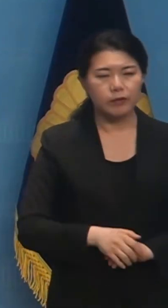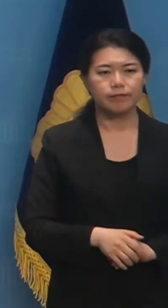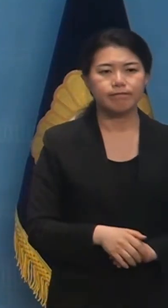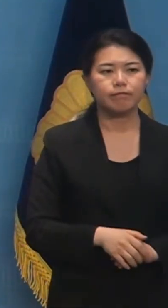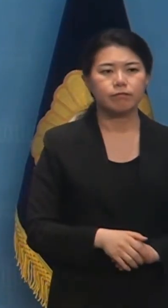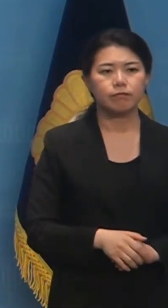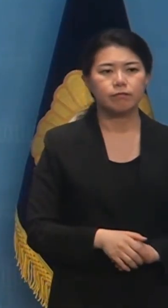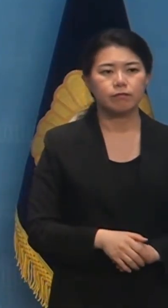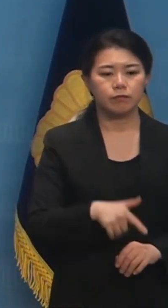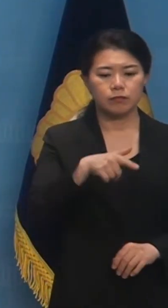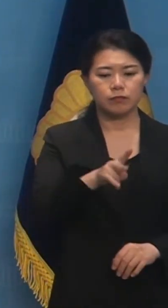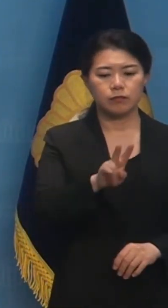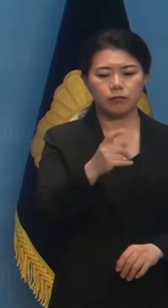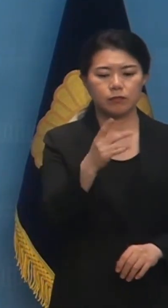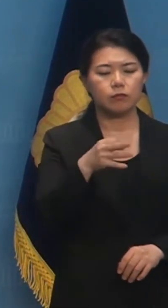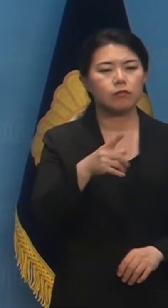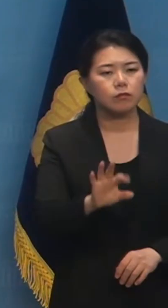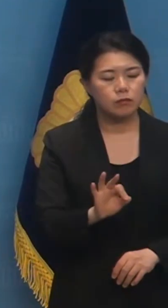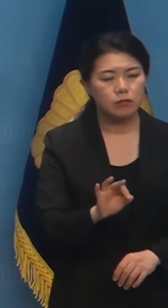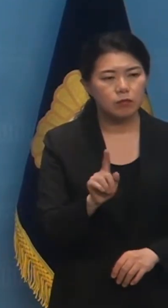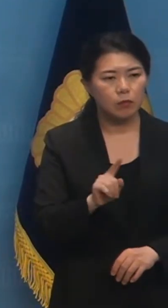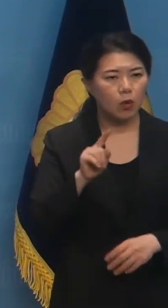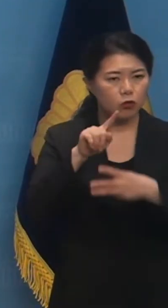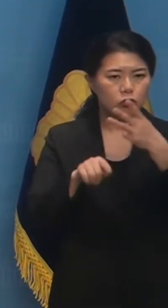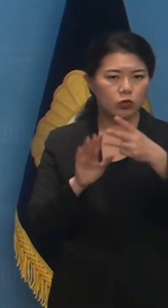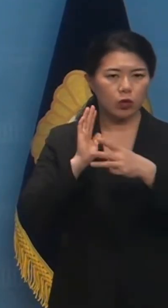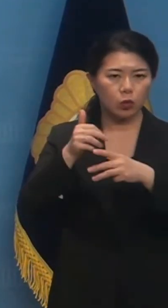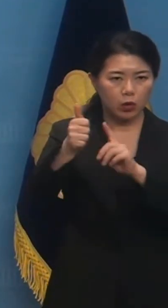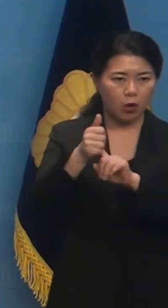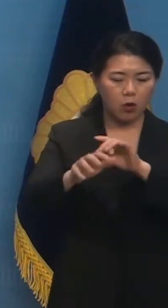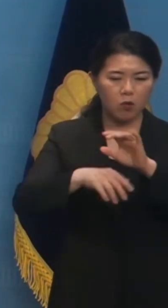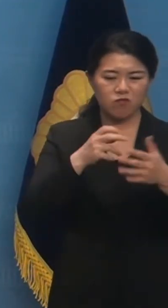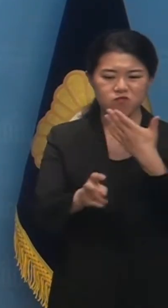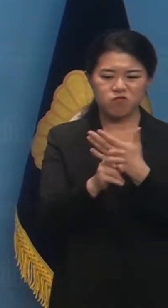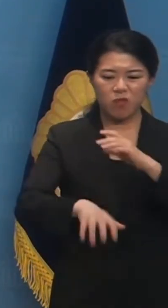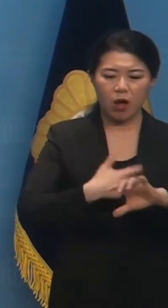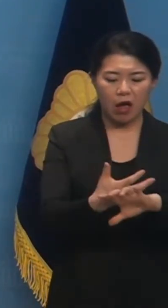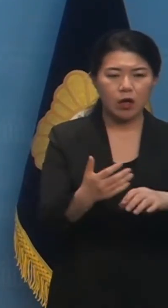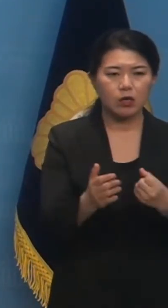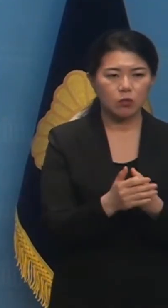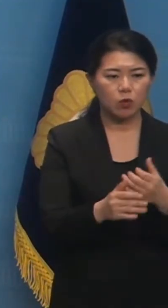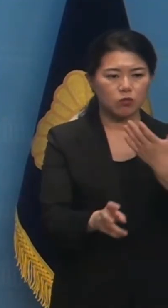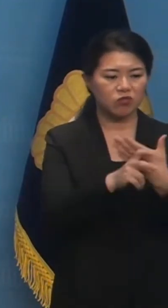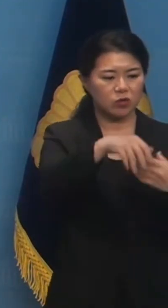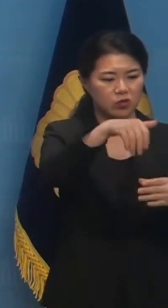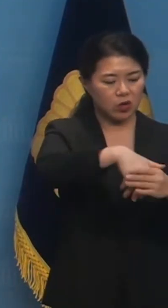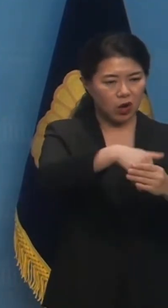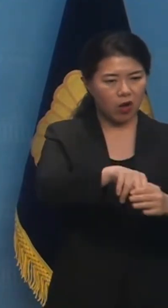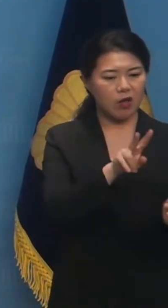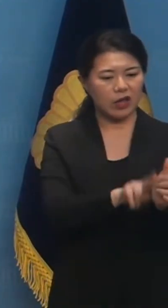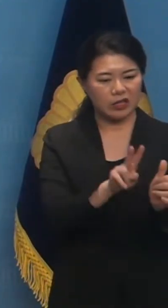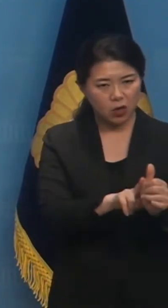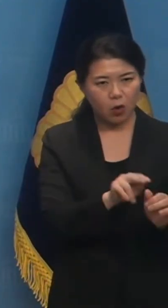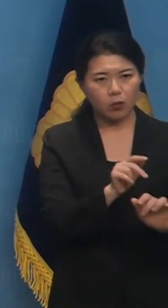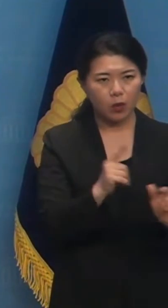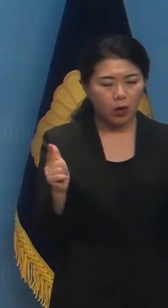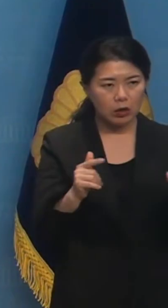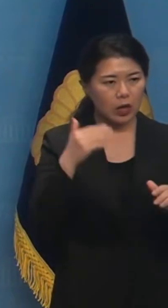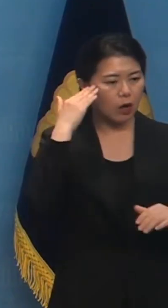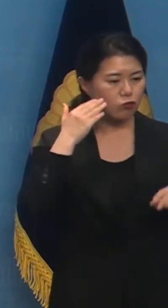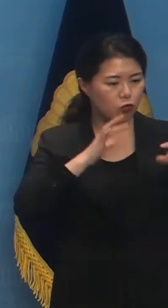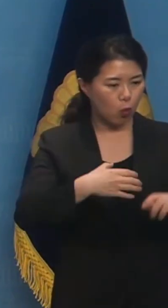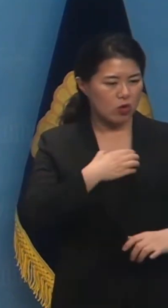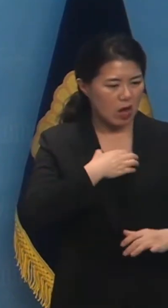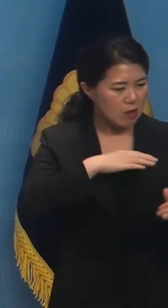언급하였습니다. 계몽령이란 윤석열 전 대통령의 불법 계엄 덕분에 부정선거, 간첩 등 대한민국